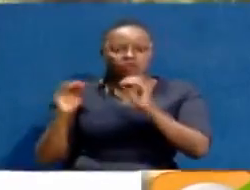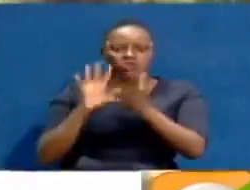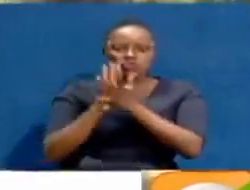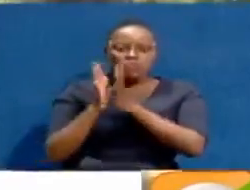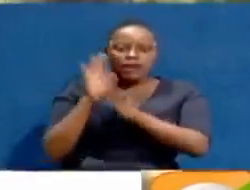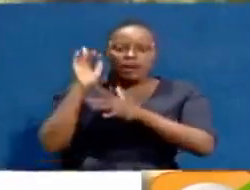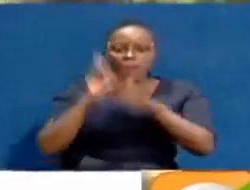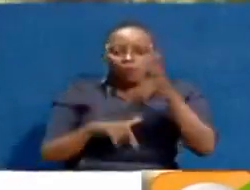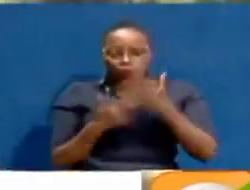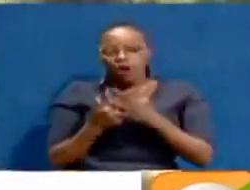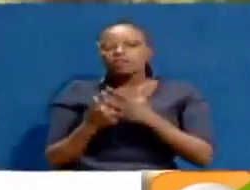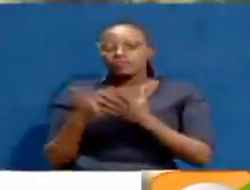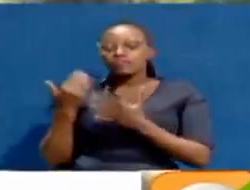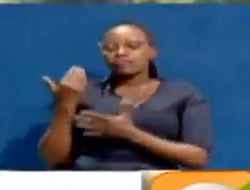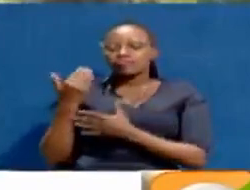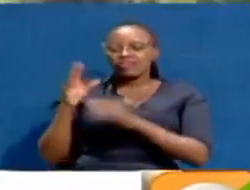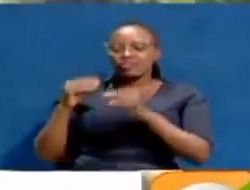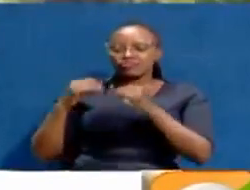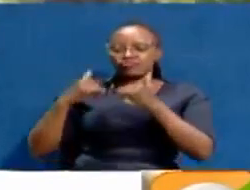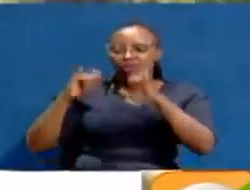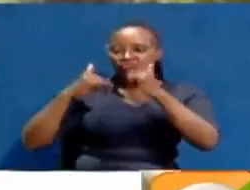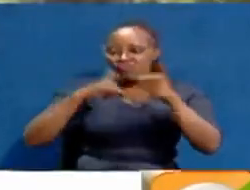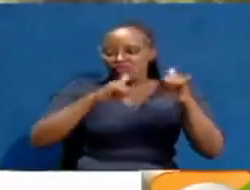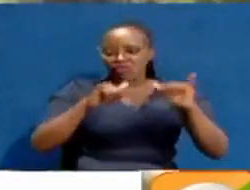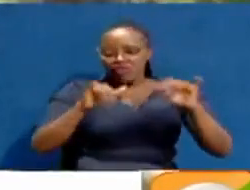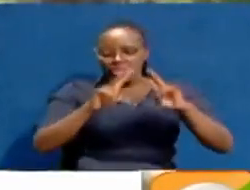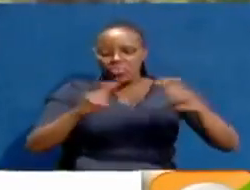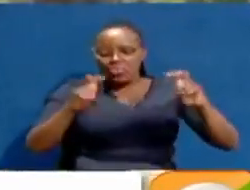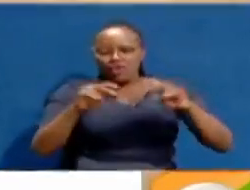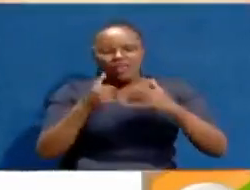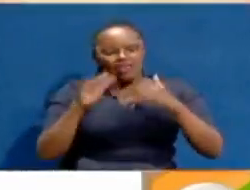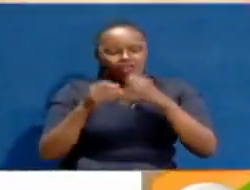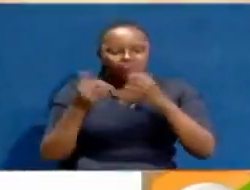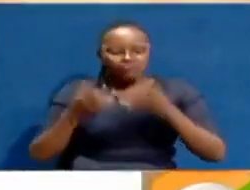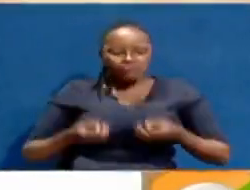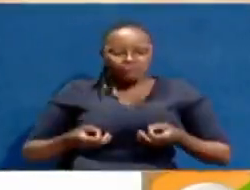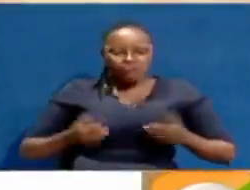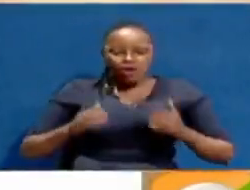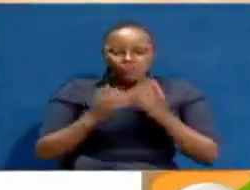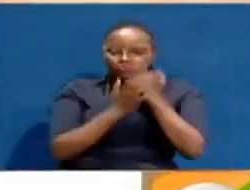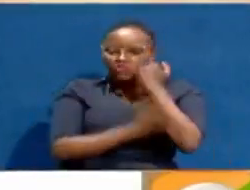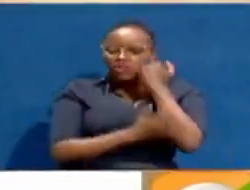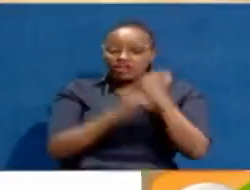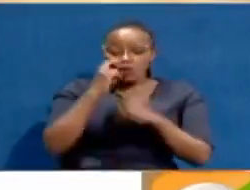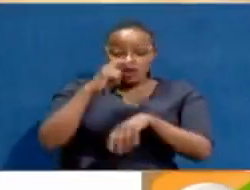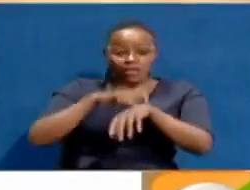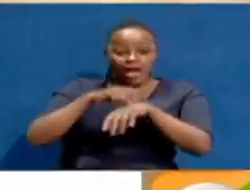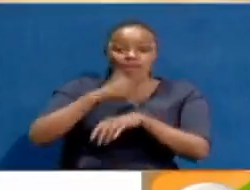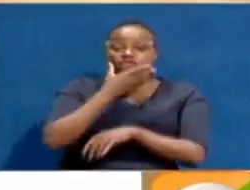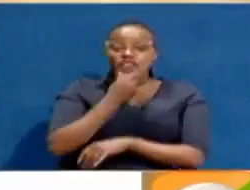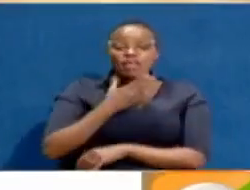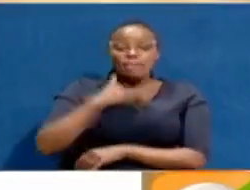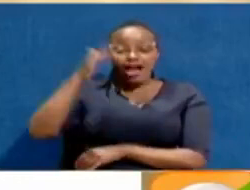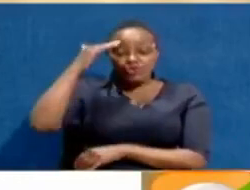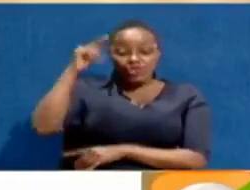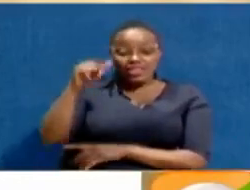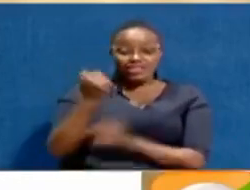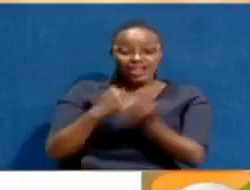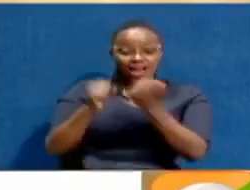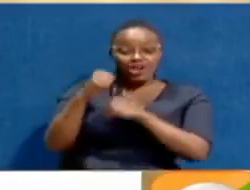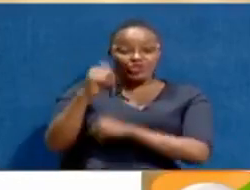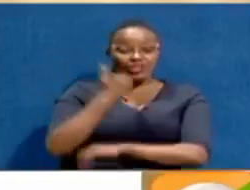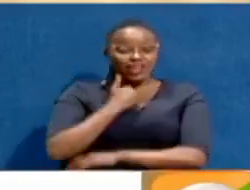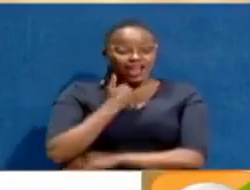ili kukabiliana na ufisadi uliokithiri nchini pamoja na uchochole nyumbani. Baba yangu alipojua hivyo akachukua